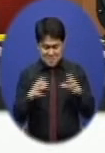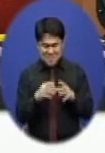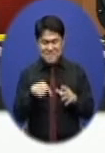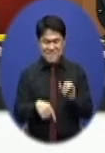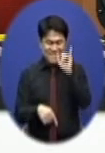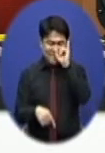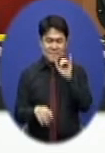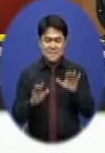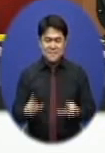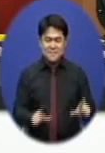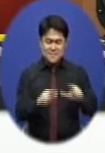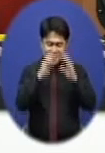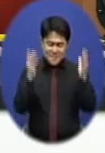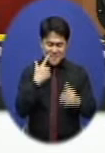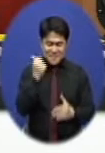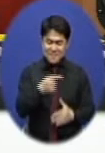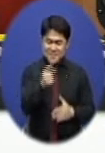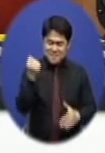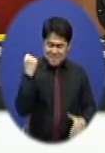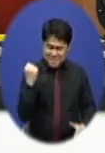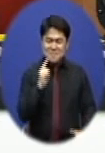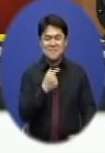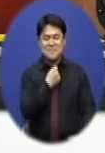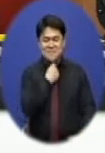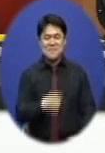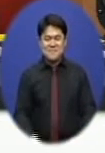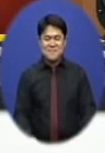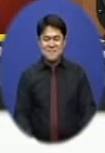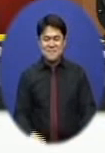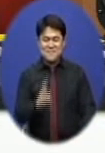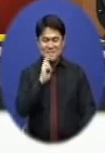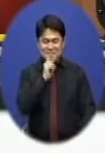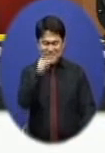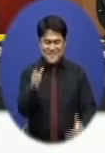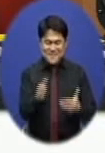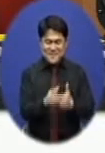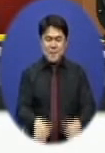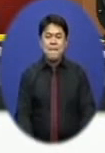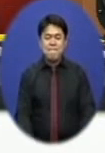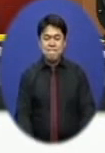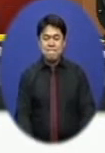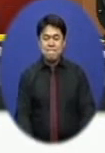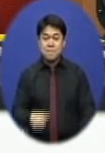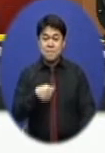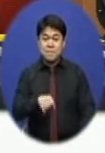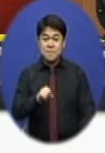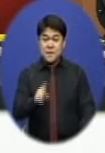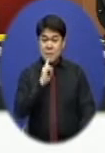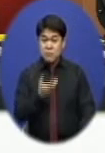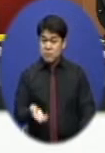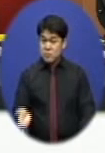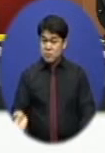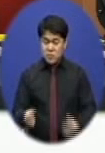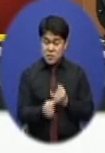같아요. 예, 이 시대를 사는 아버님들한테 힘내시라고 네. 라고 이 노래를 신청했습니다. 아유, 네. 우리 자녀들에게 또